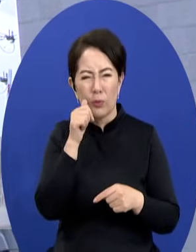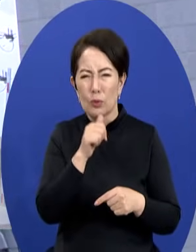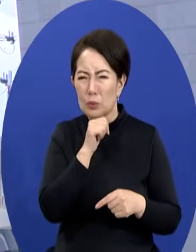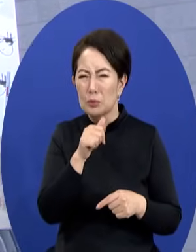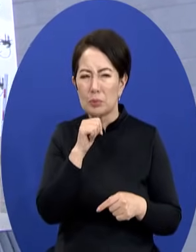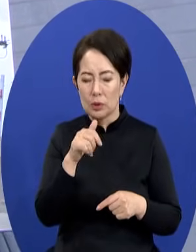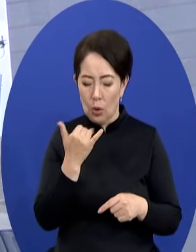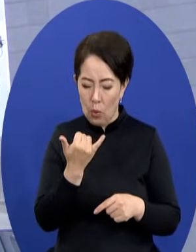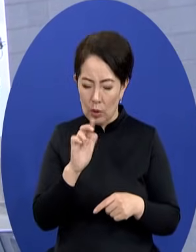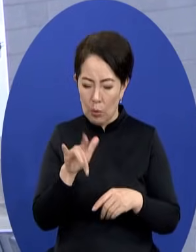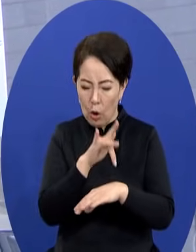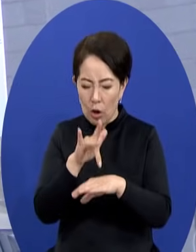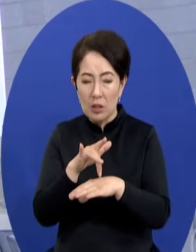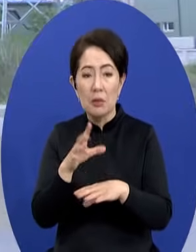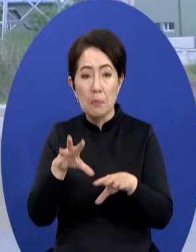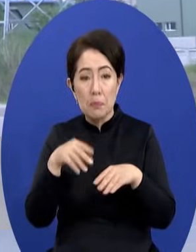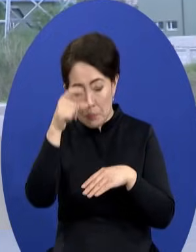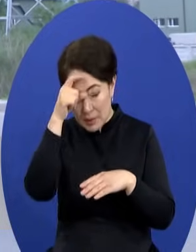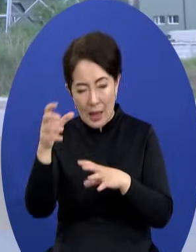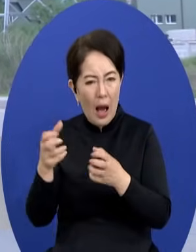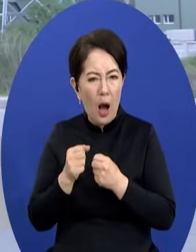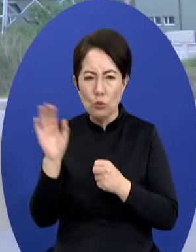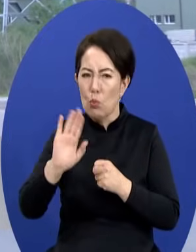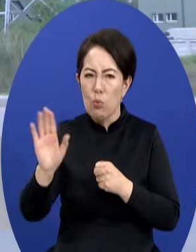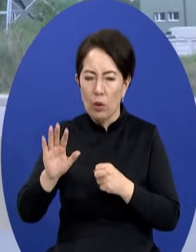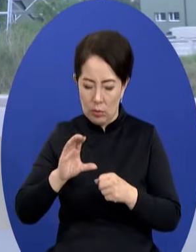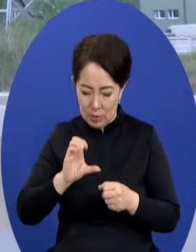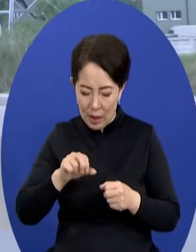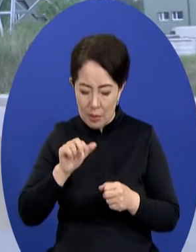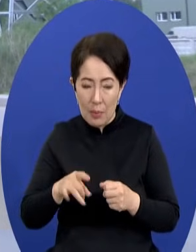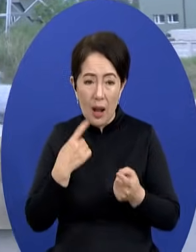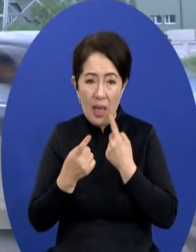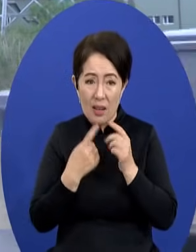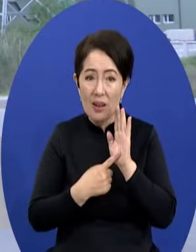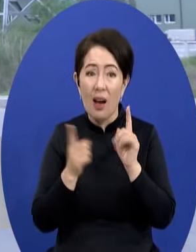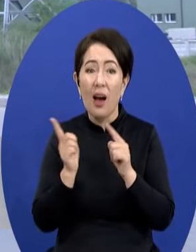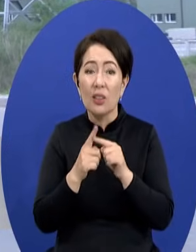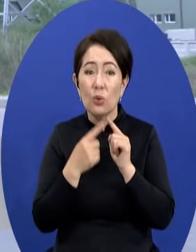компани хотын мэдэлд очиж болохгүй гэдэг байр суурин дээр салбарынхан хатуу зогсож байна.